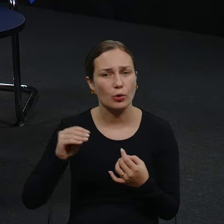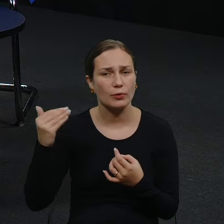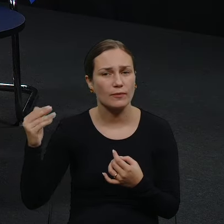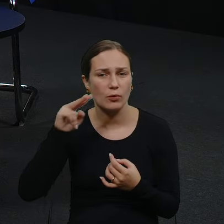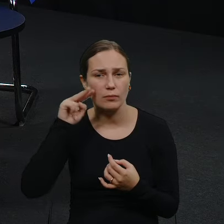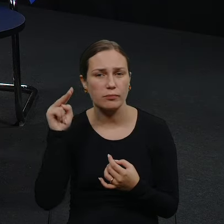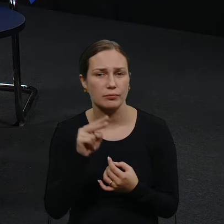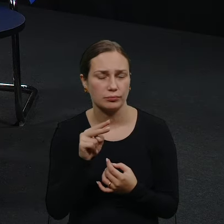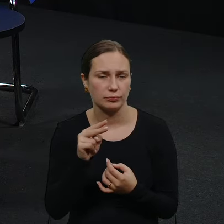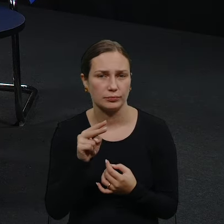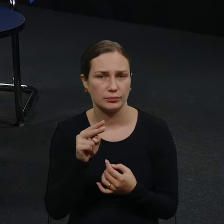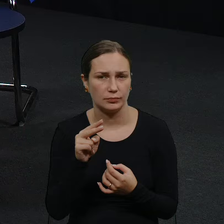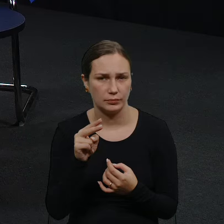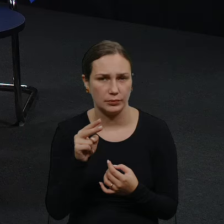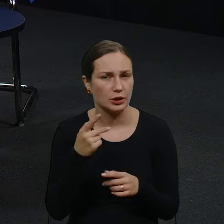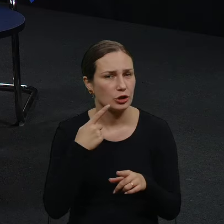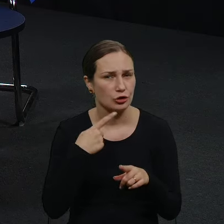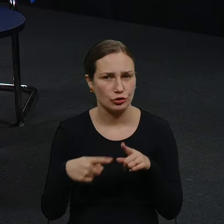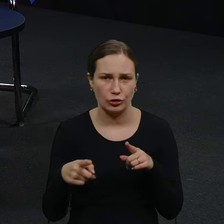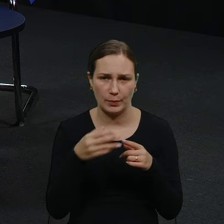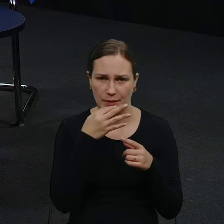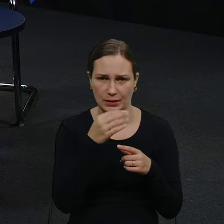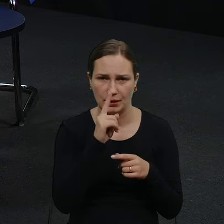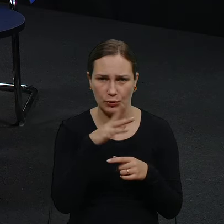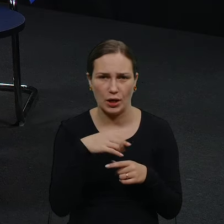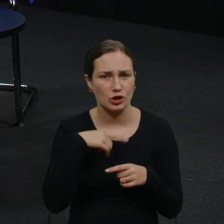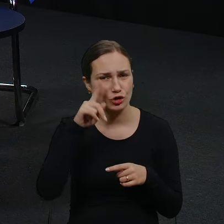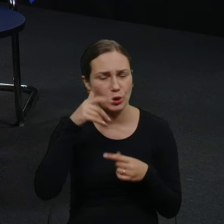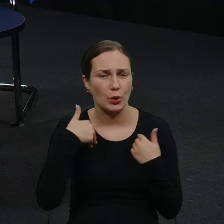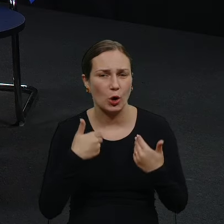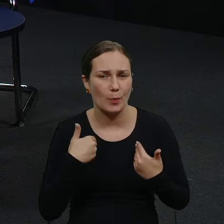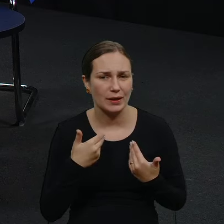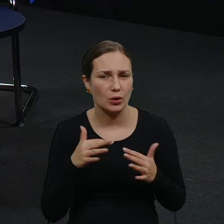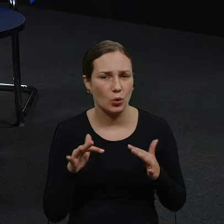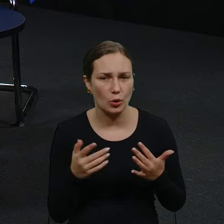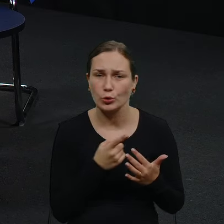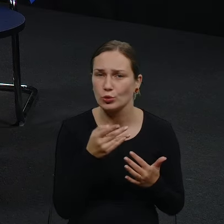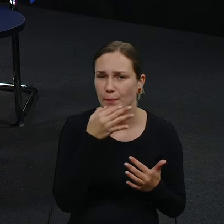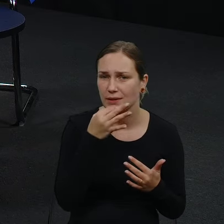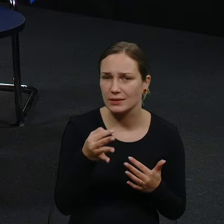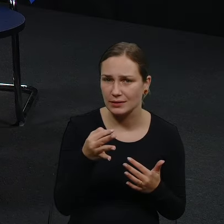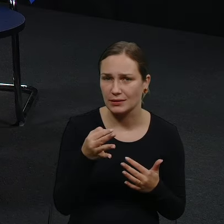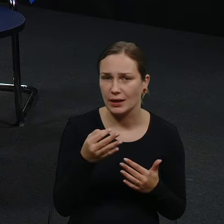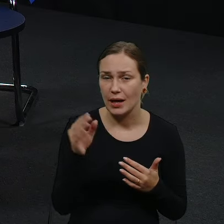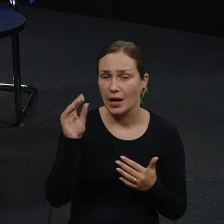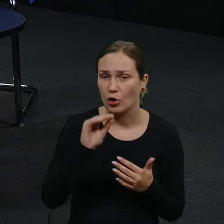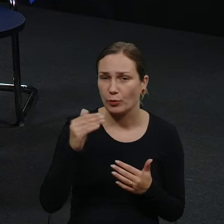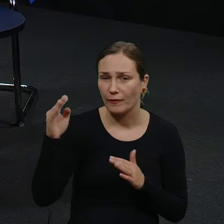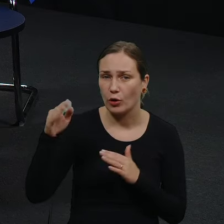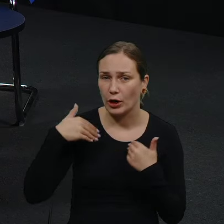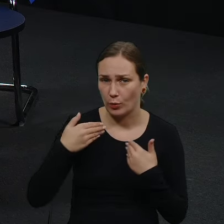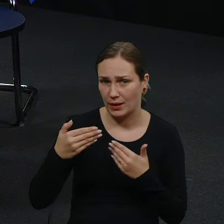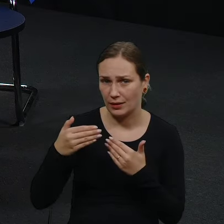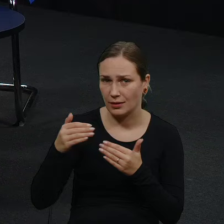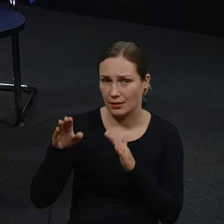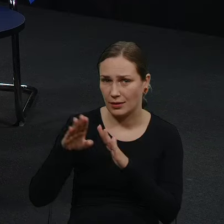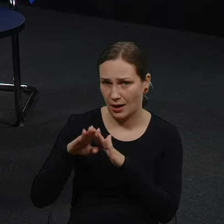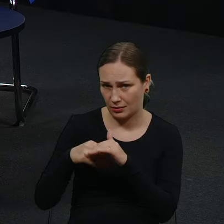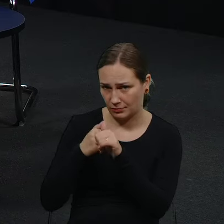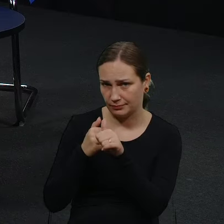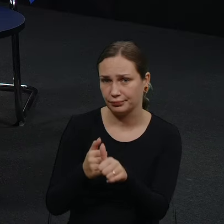pusės, tai aš iškart neatskleisiu, nes aš žinau, kokios ten yra rekomendacijos, tai jūs pasakykite, ar remtumėtės europinėmis rekomendacijomis, kurios